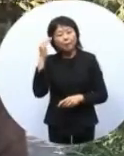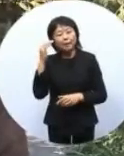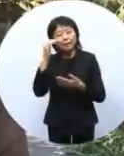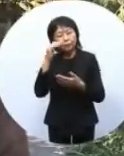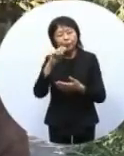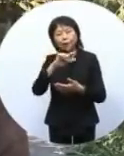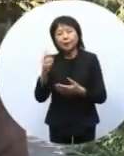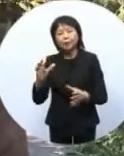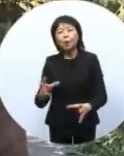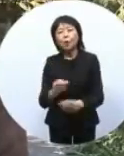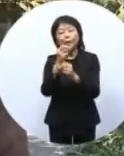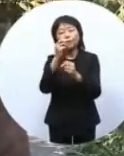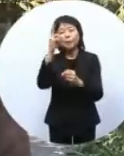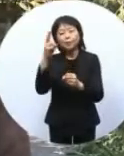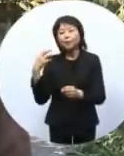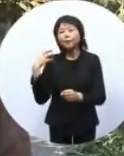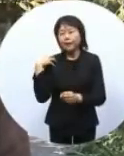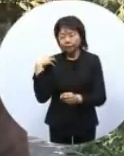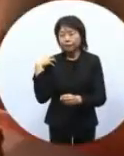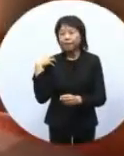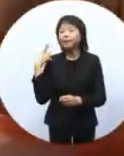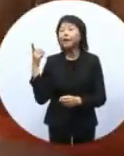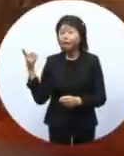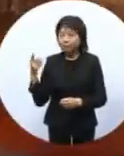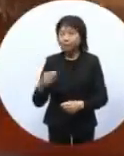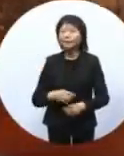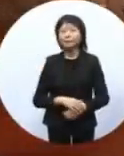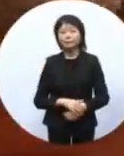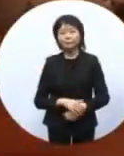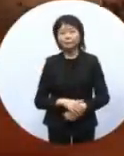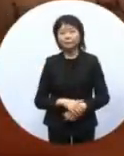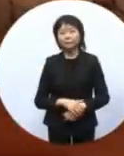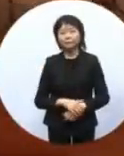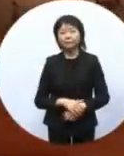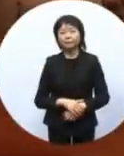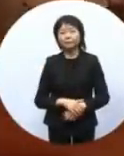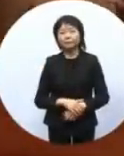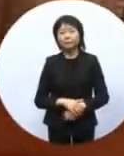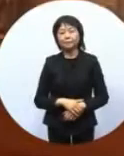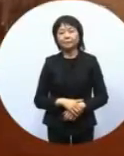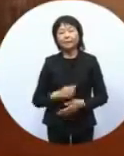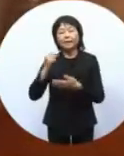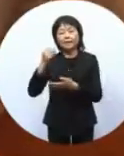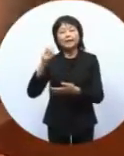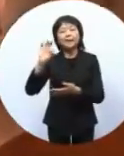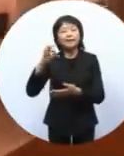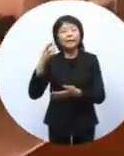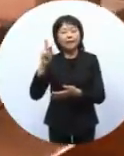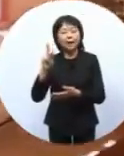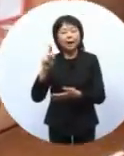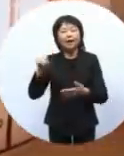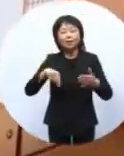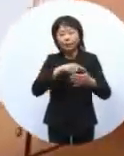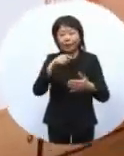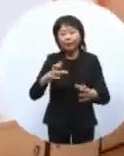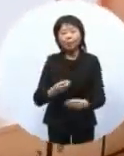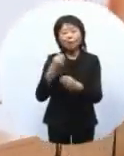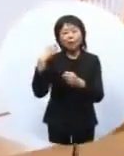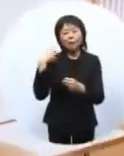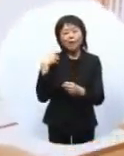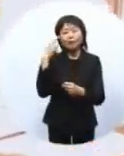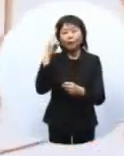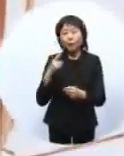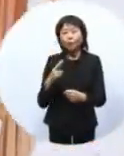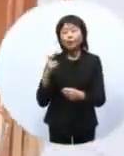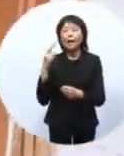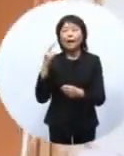まとめるような役をやっていただいております。 資産税課の中でまとめ役のような存在だという須